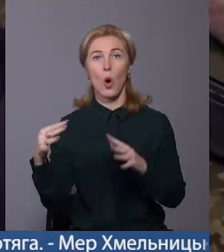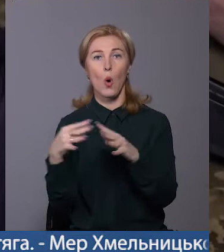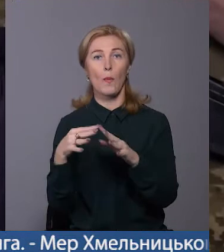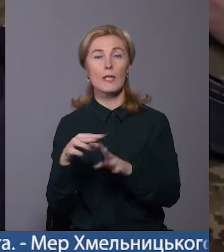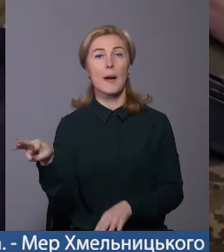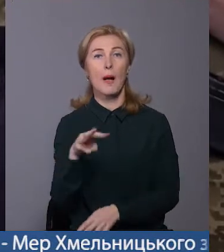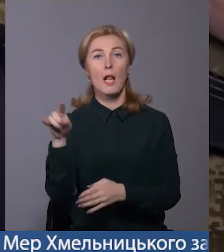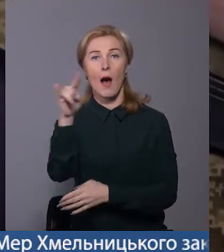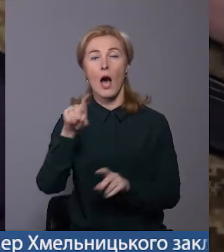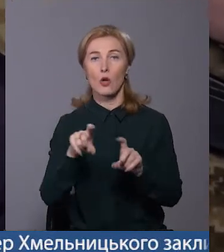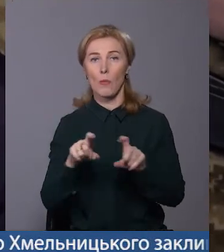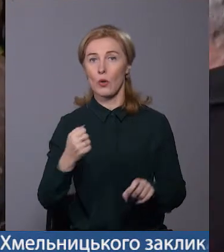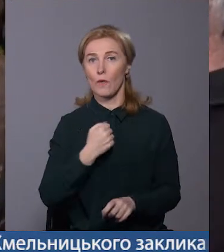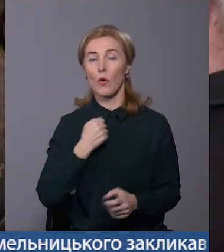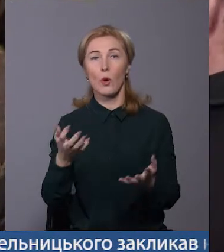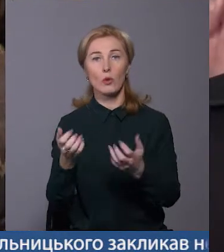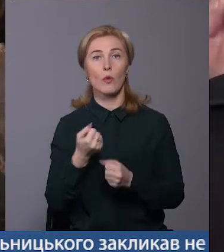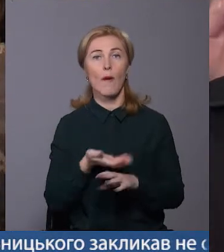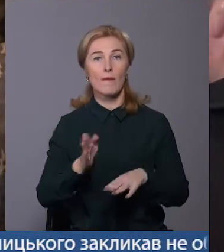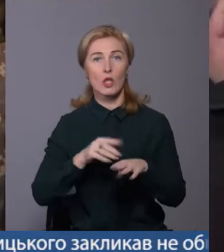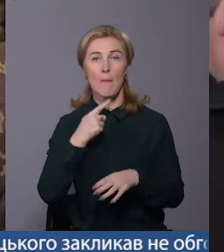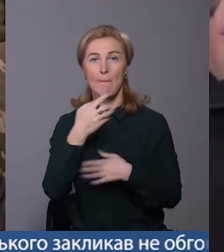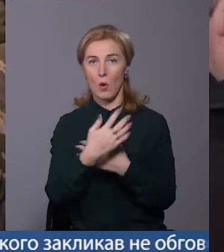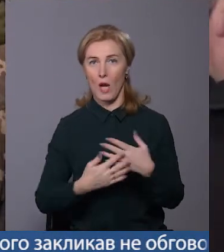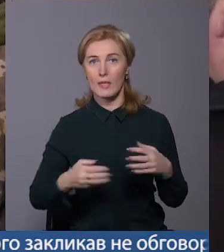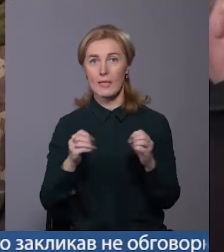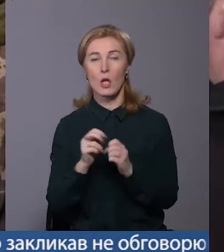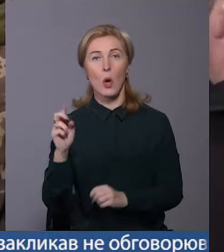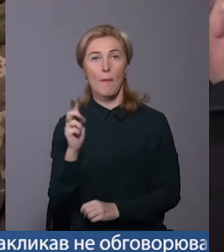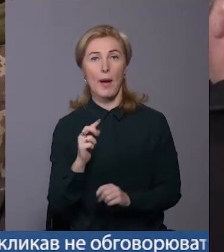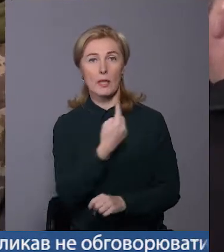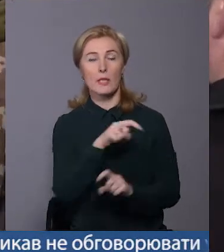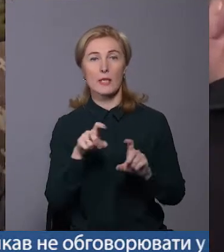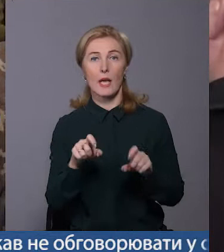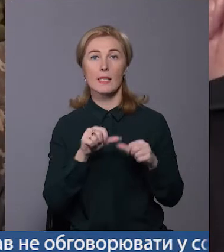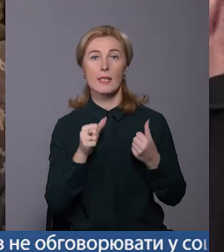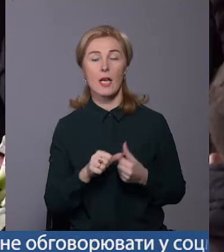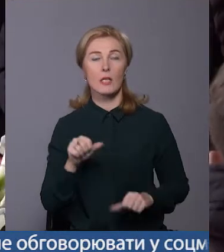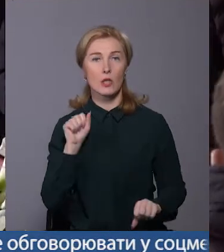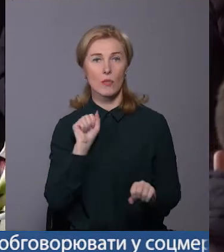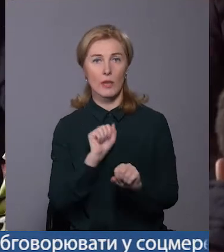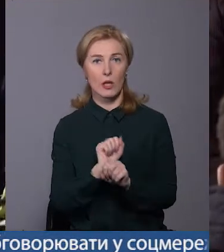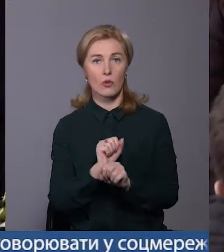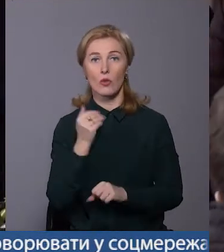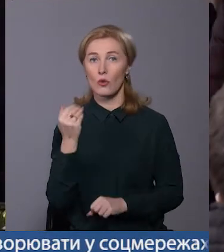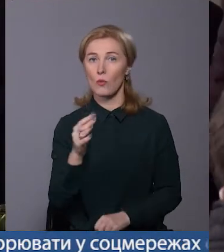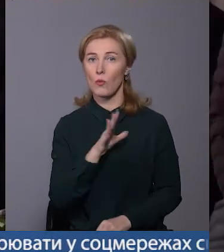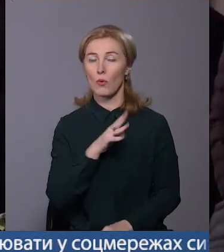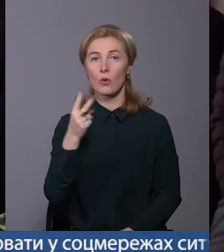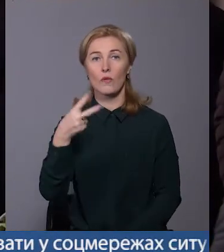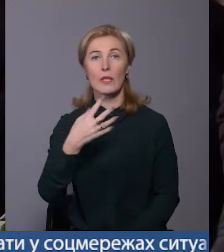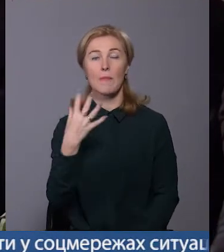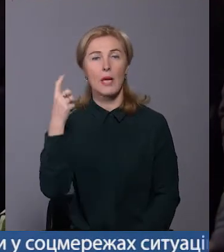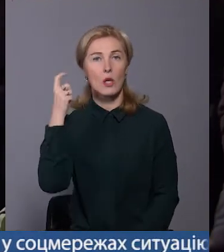Миколаївський аеропорт воїн отримав важкі поранення. 10 березня у шпиталі серце Вадима зупинилося. Йому було